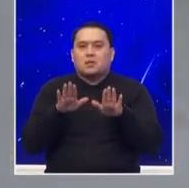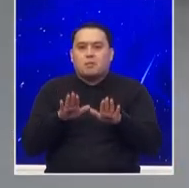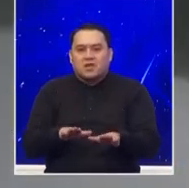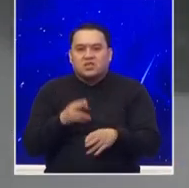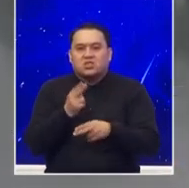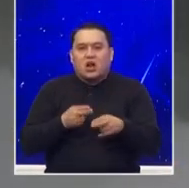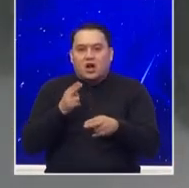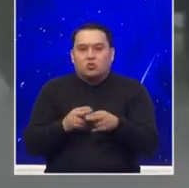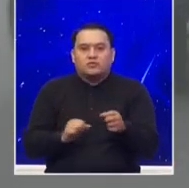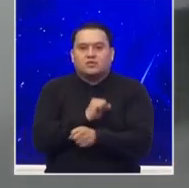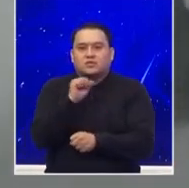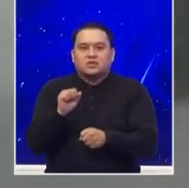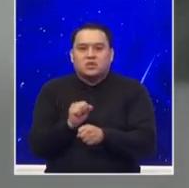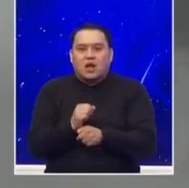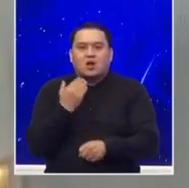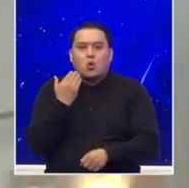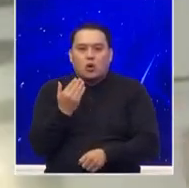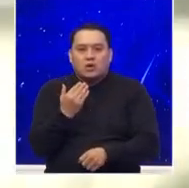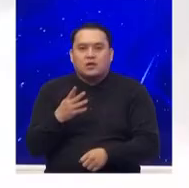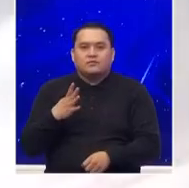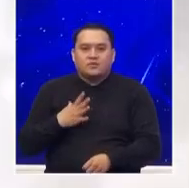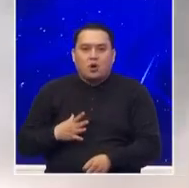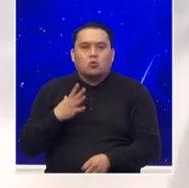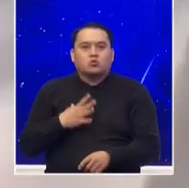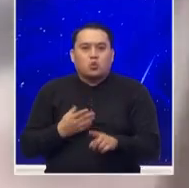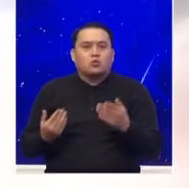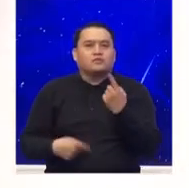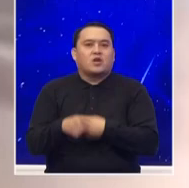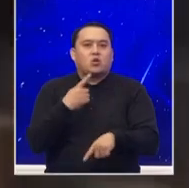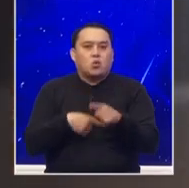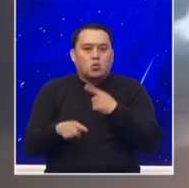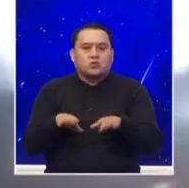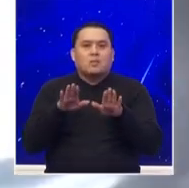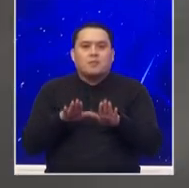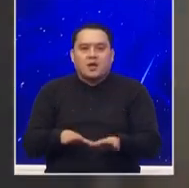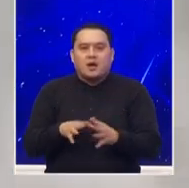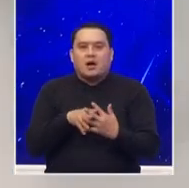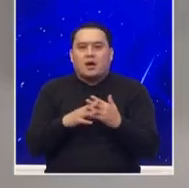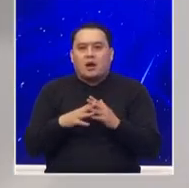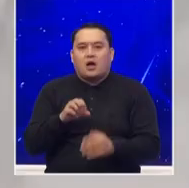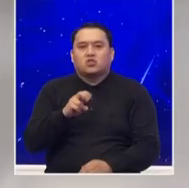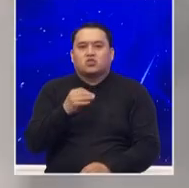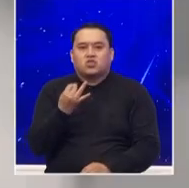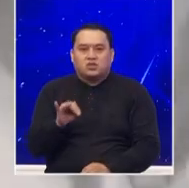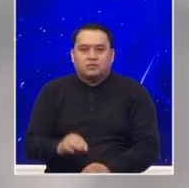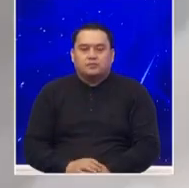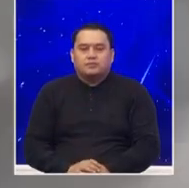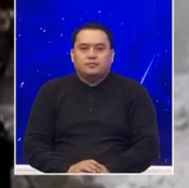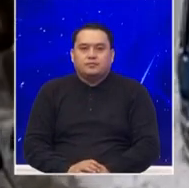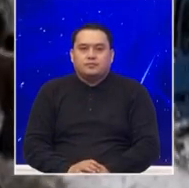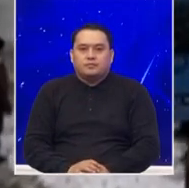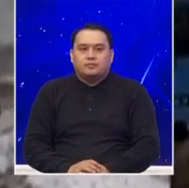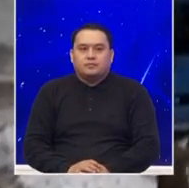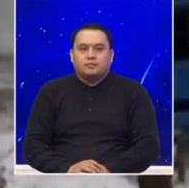на железнодорожную станцию Жалана-Школь. Переждав ночь, спасатели вернулись к месту дислокации в селе Акши.